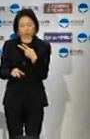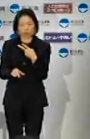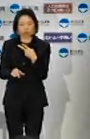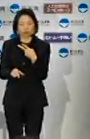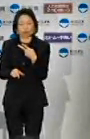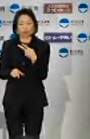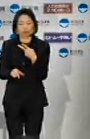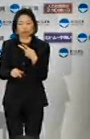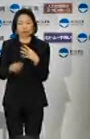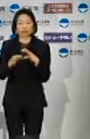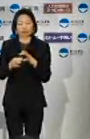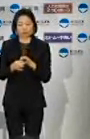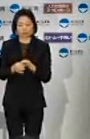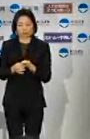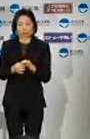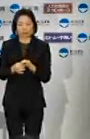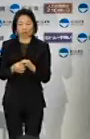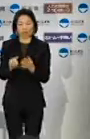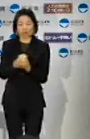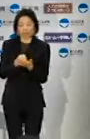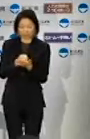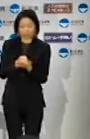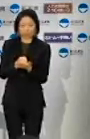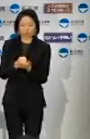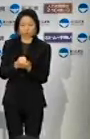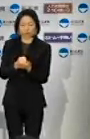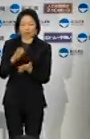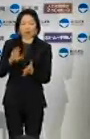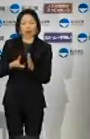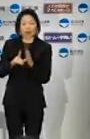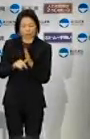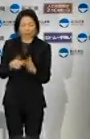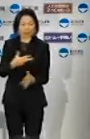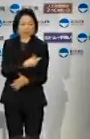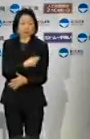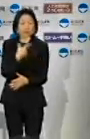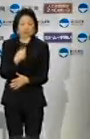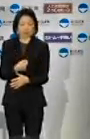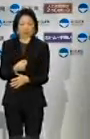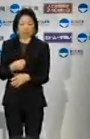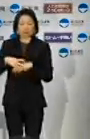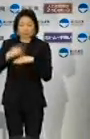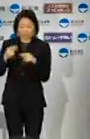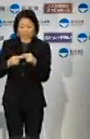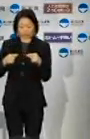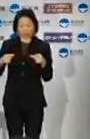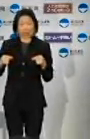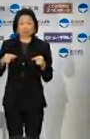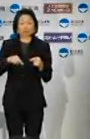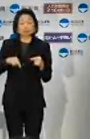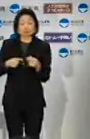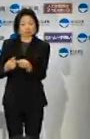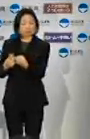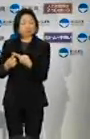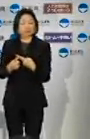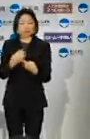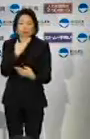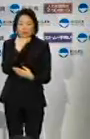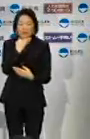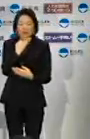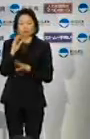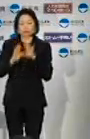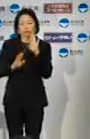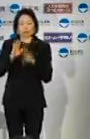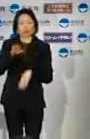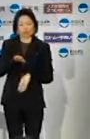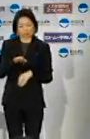ので、チャンスがあれば接種したいと思ってますが、まあ、まずは接種券をが届くことを待って